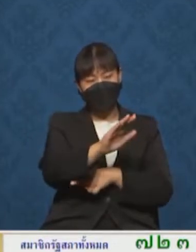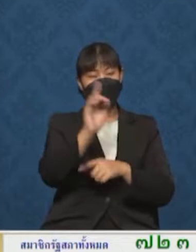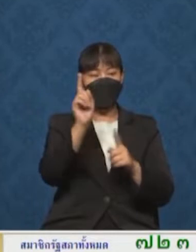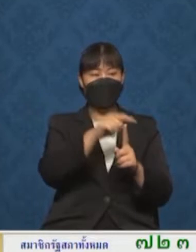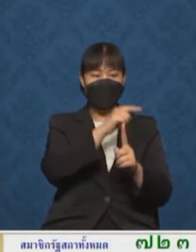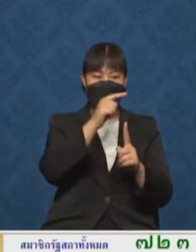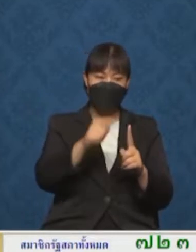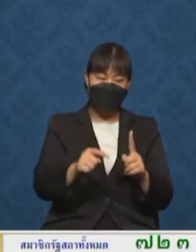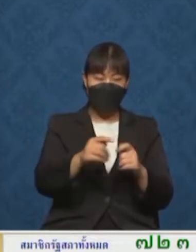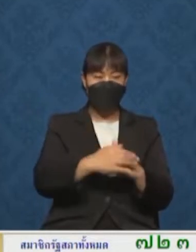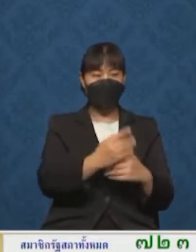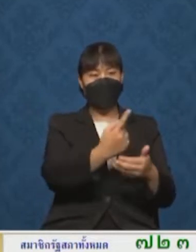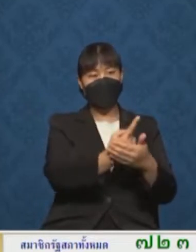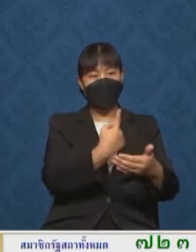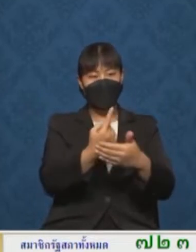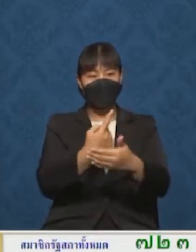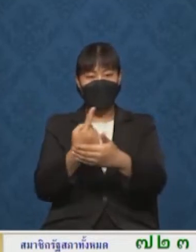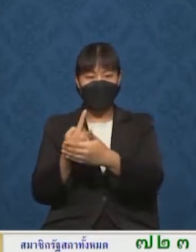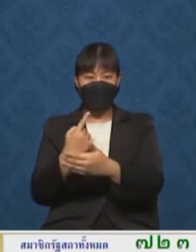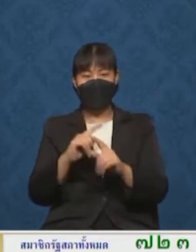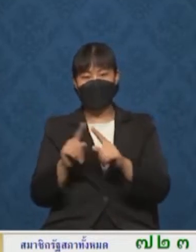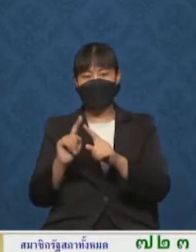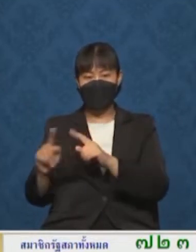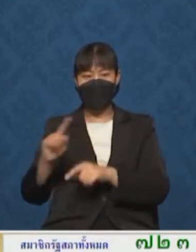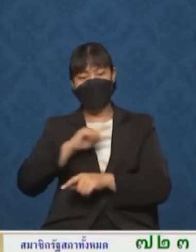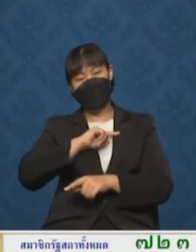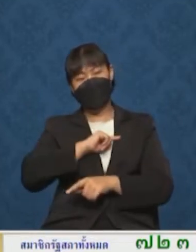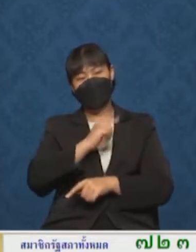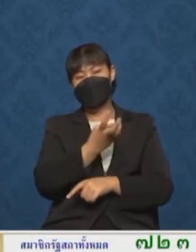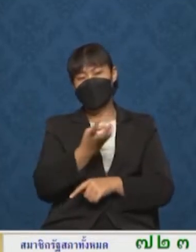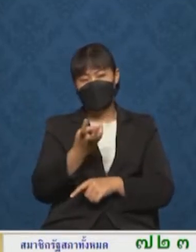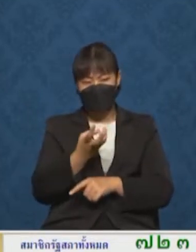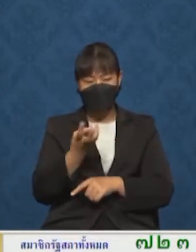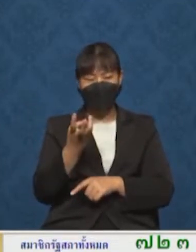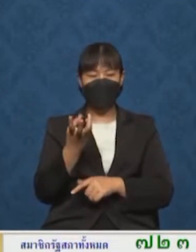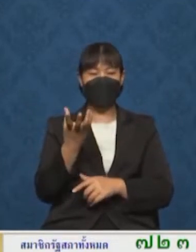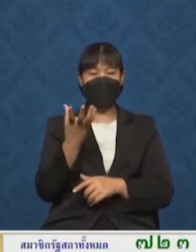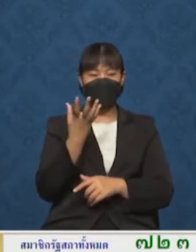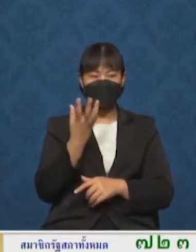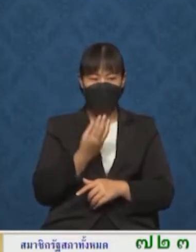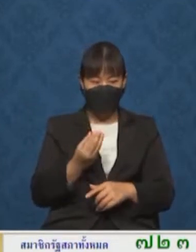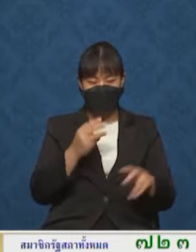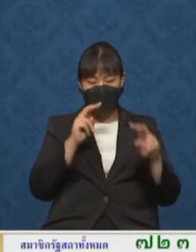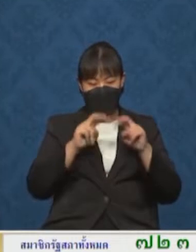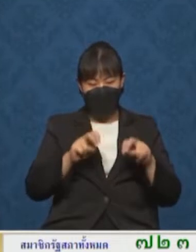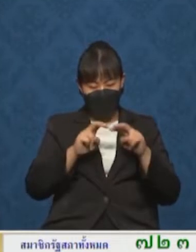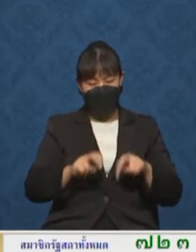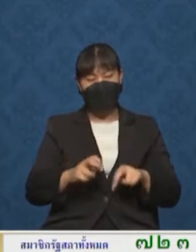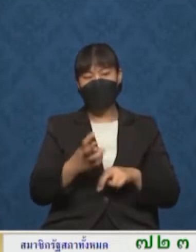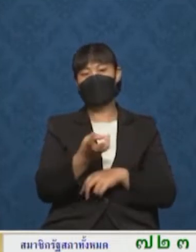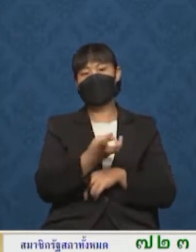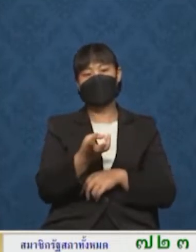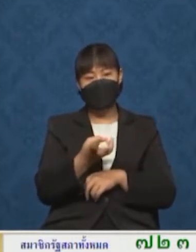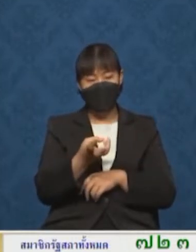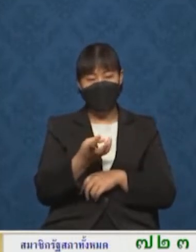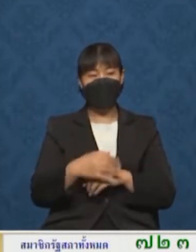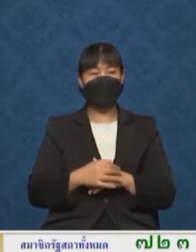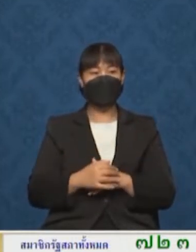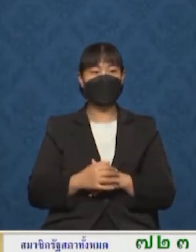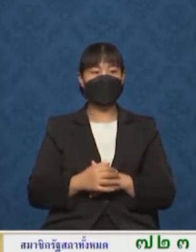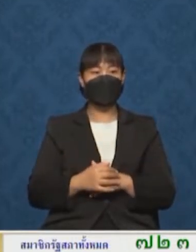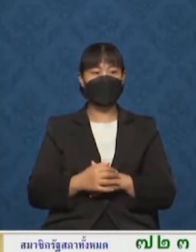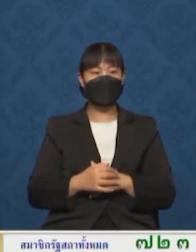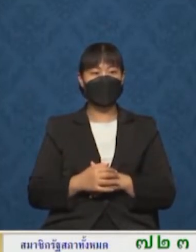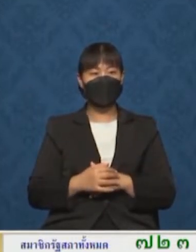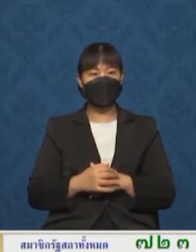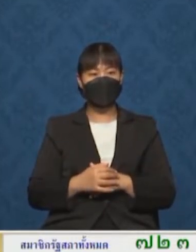แทนสาสนาจัตต่ๆเข้ามาเป็ตัวแทนและอำนาจน้อยอำนาจกกองกดหมายเพีงแค่ถ่ 1600กดหมายได้เล็น้อยเท่านั้นเหมอนเป็พิธี